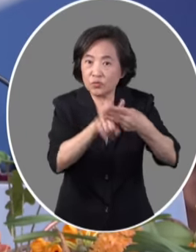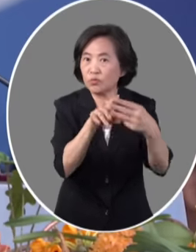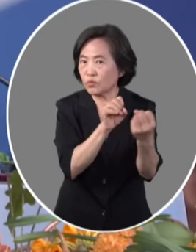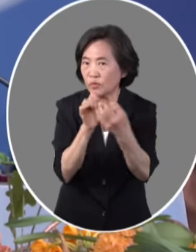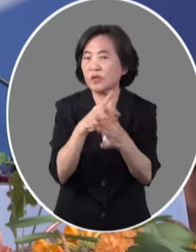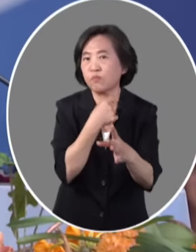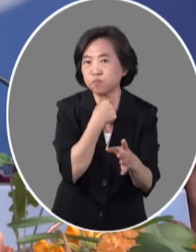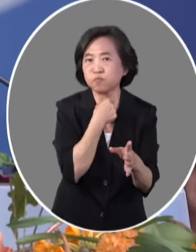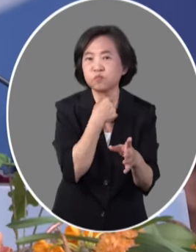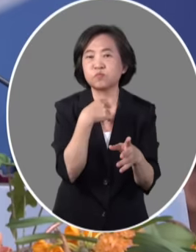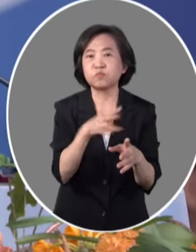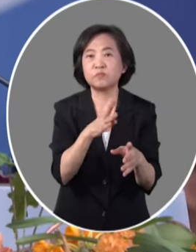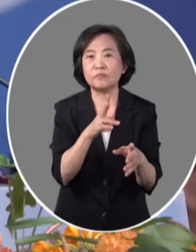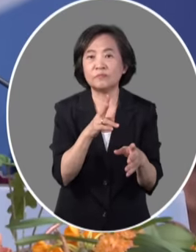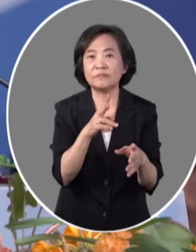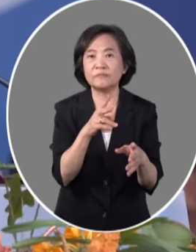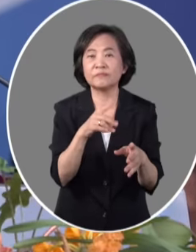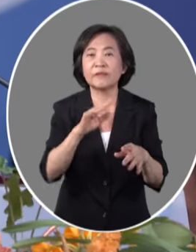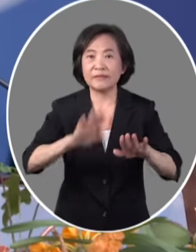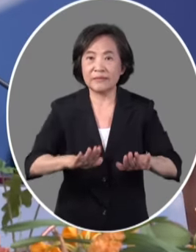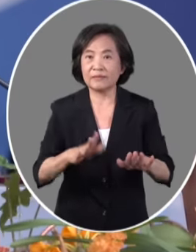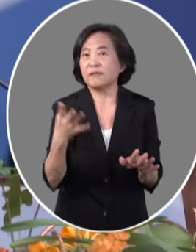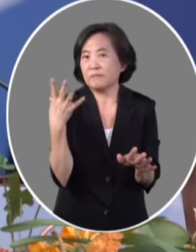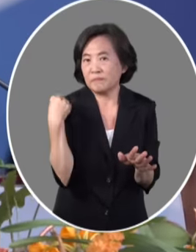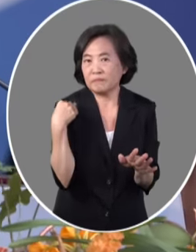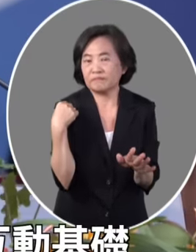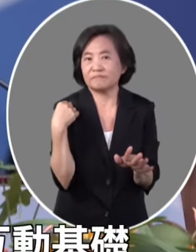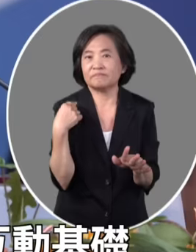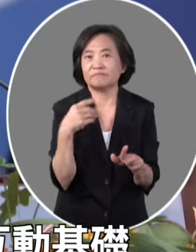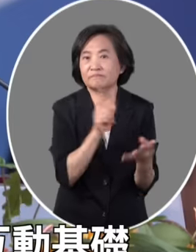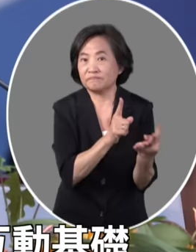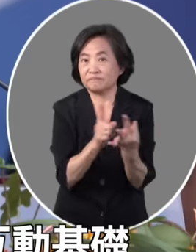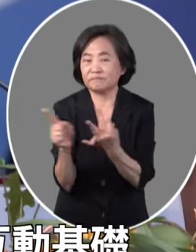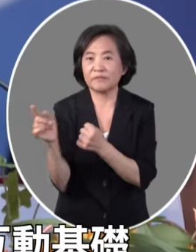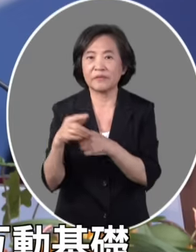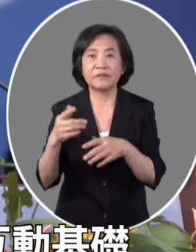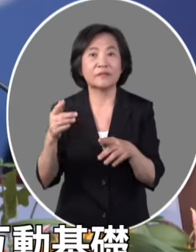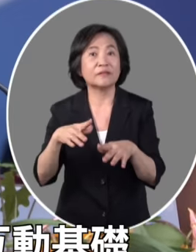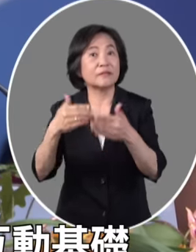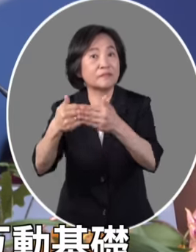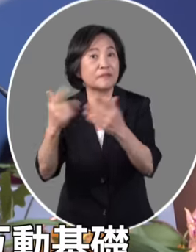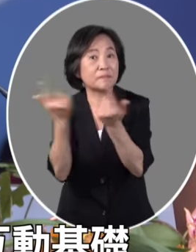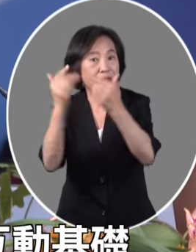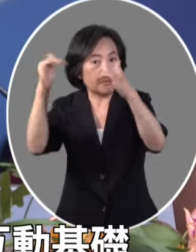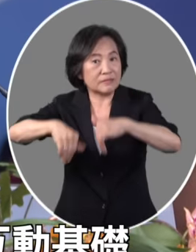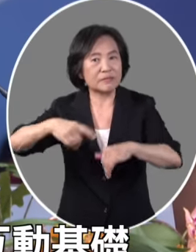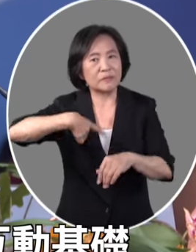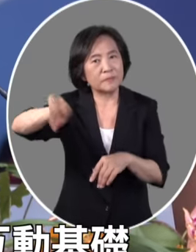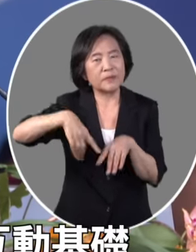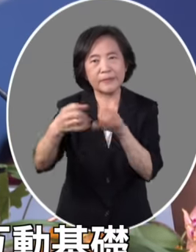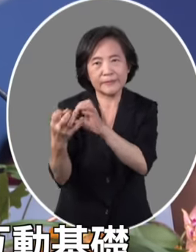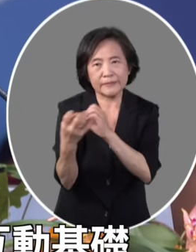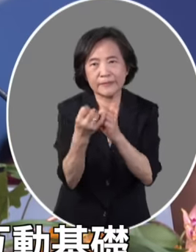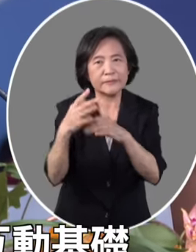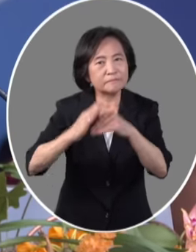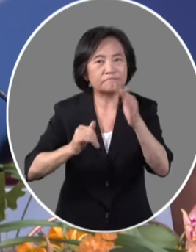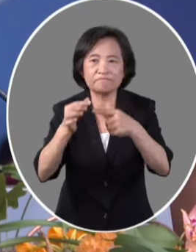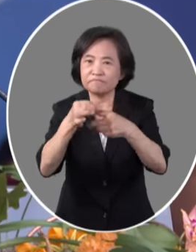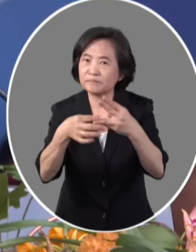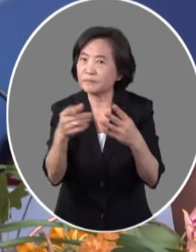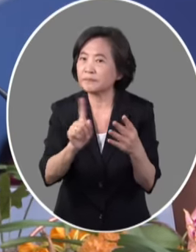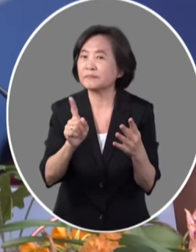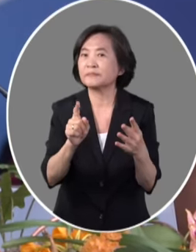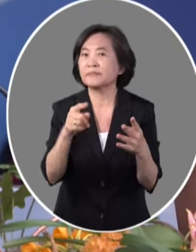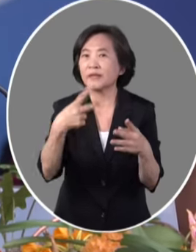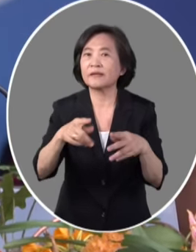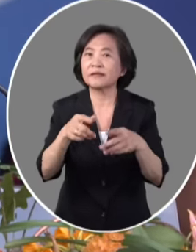序，以维持现状为核心，与北京当局发展双方可接受的互动基础，以及